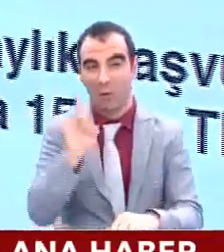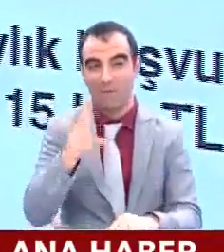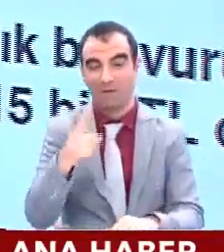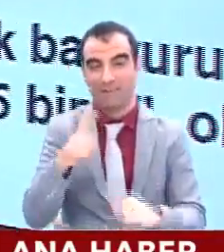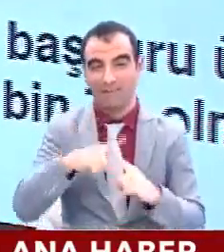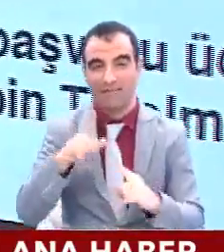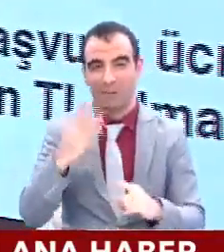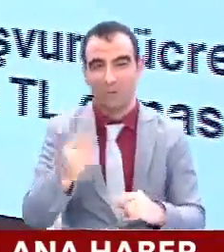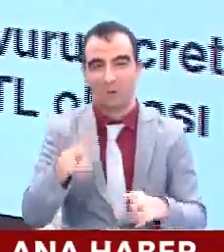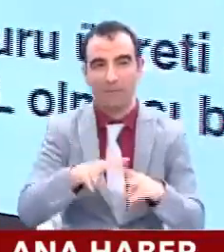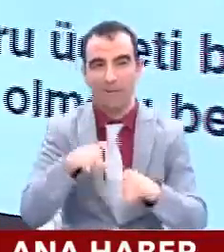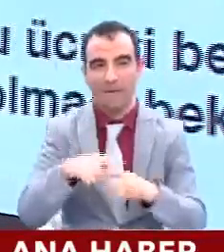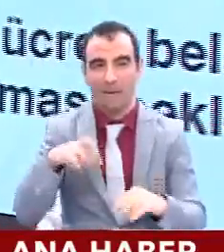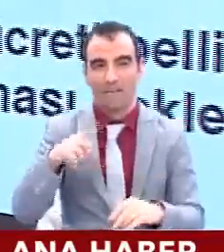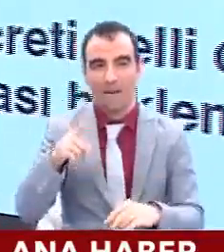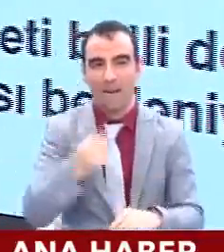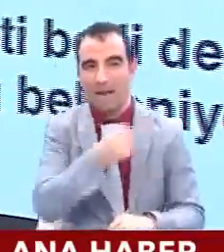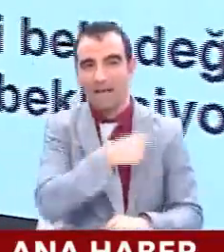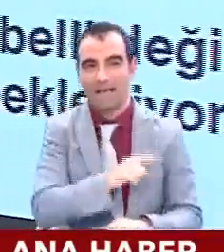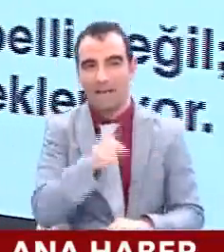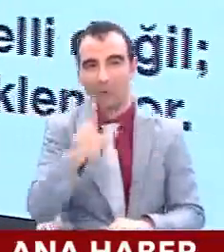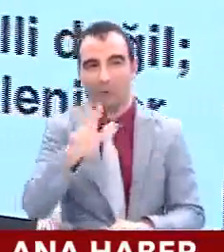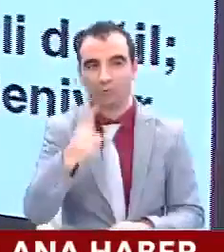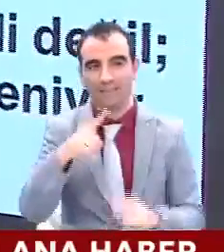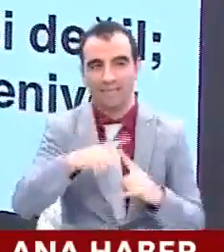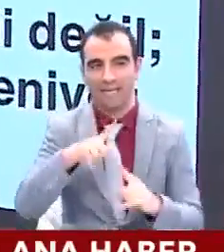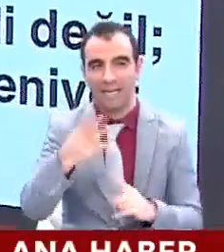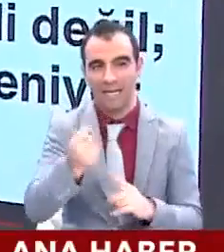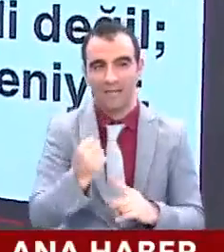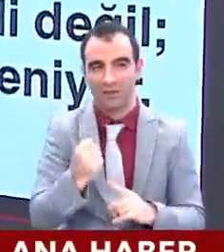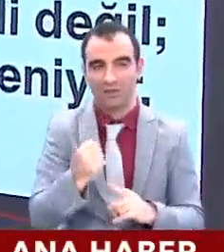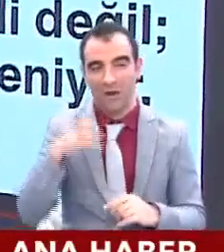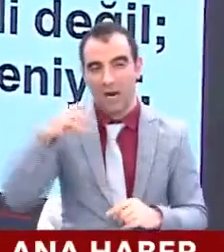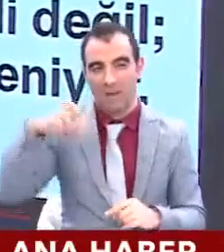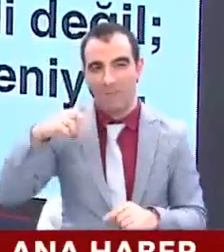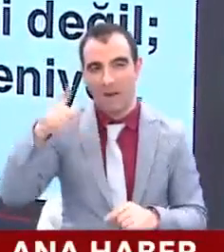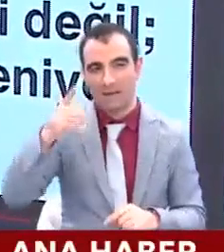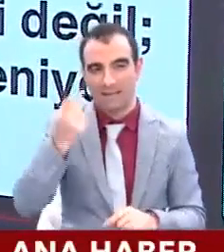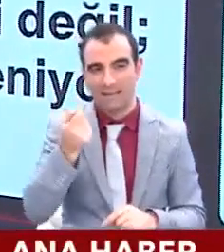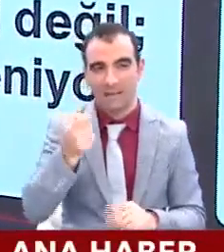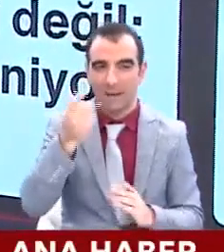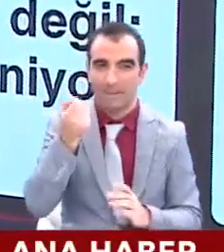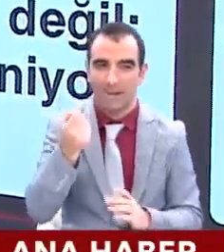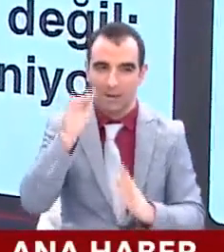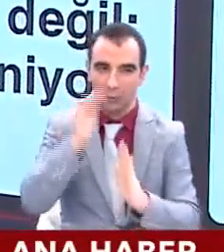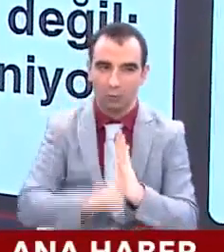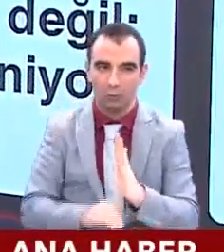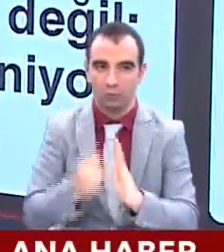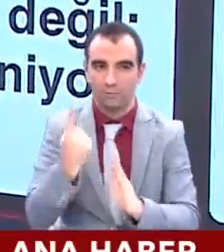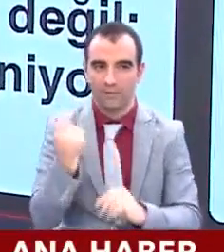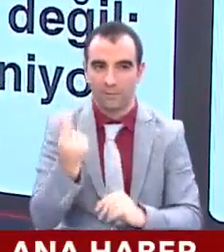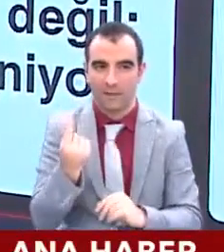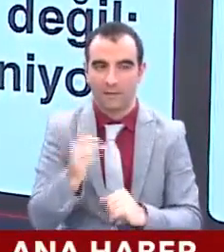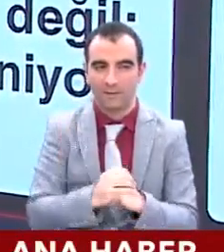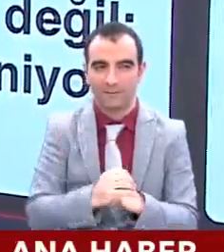TL olacak MHP adaylardan 3.000 TL alınacak yani AK Parti ve Cumhuriyet Halk Partisi'ne göre bayağı bayağı düşük bir fiyat